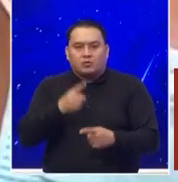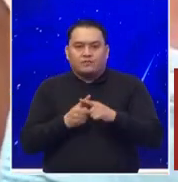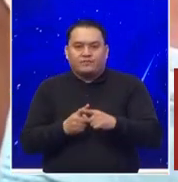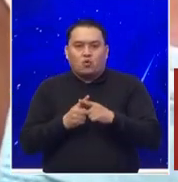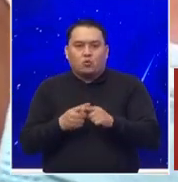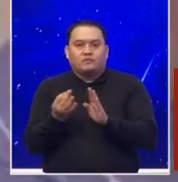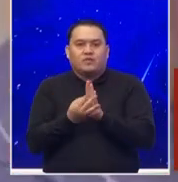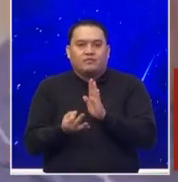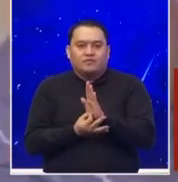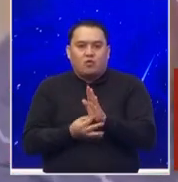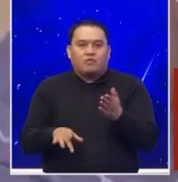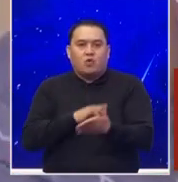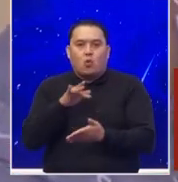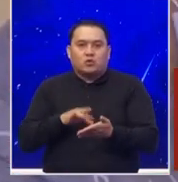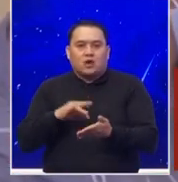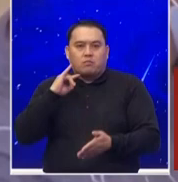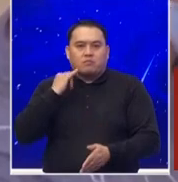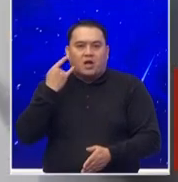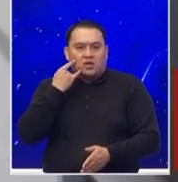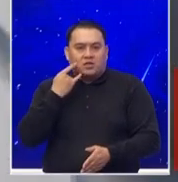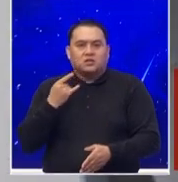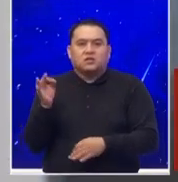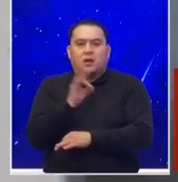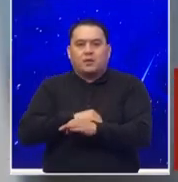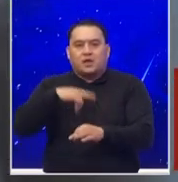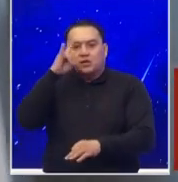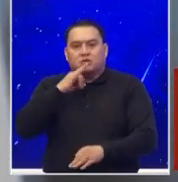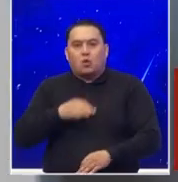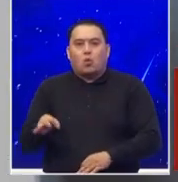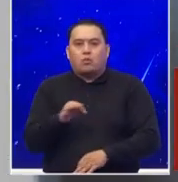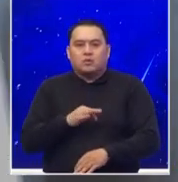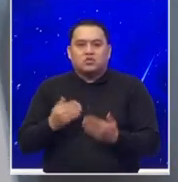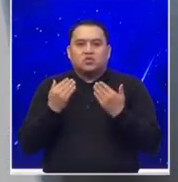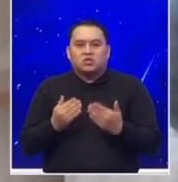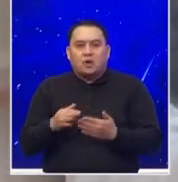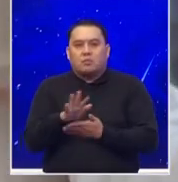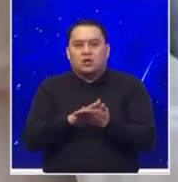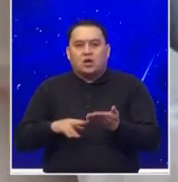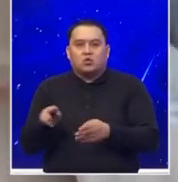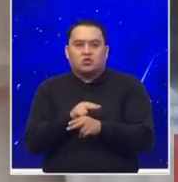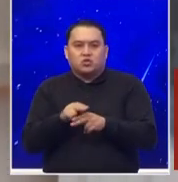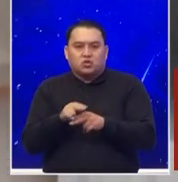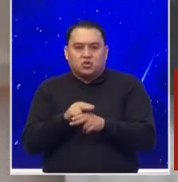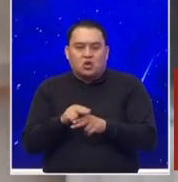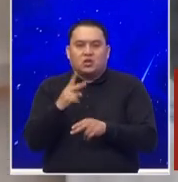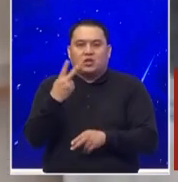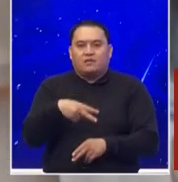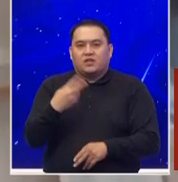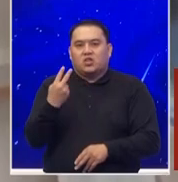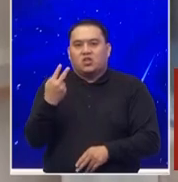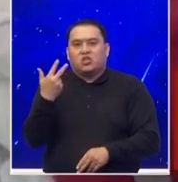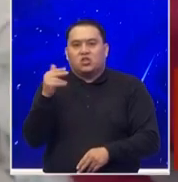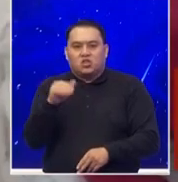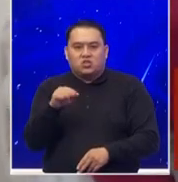положительных ПЦР-тестов выявлено в городе Павлодар и Западно-Казахстанской области. Сейчас лечение продолжают принимать